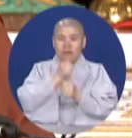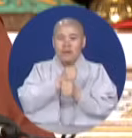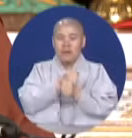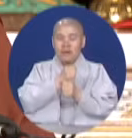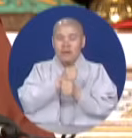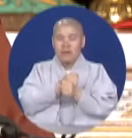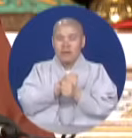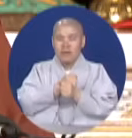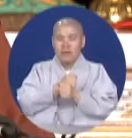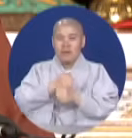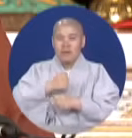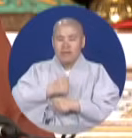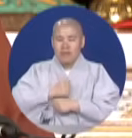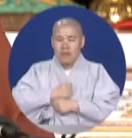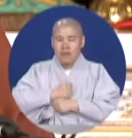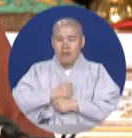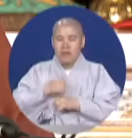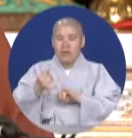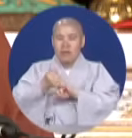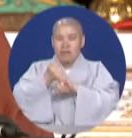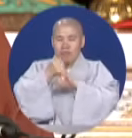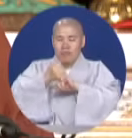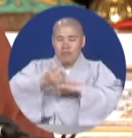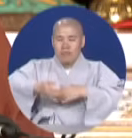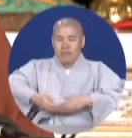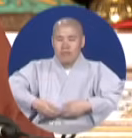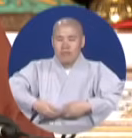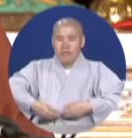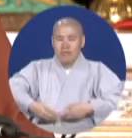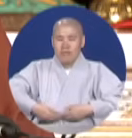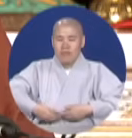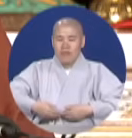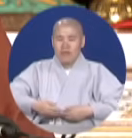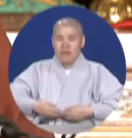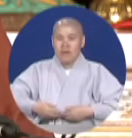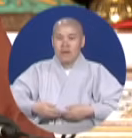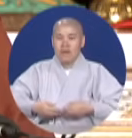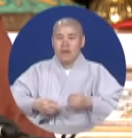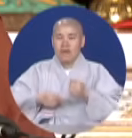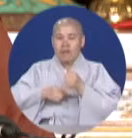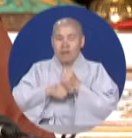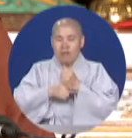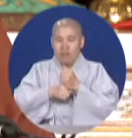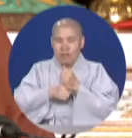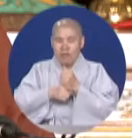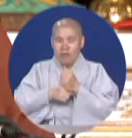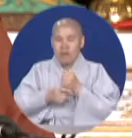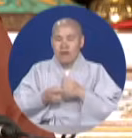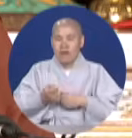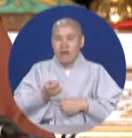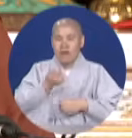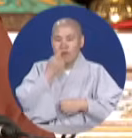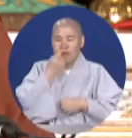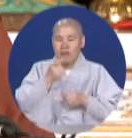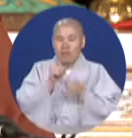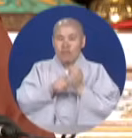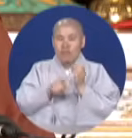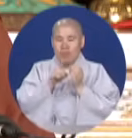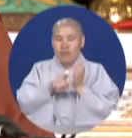그런 자세가 있어야만이 그게 과학불교학을 응용해서